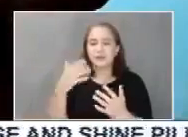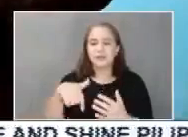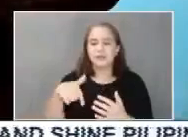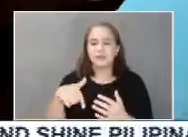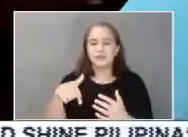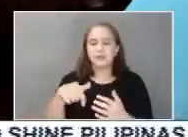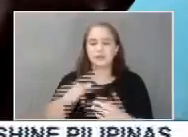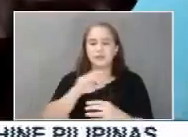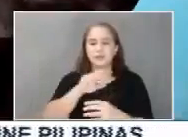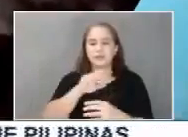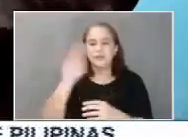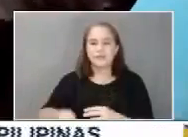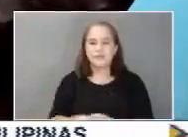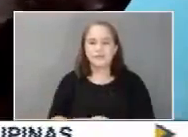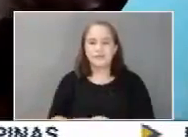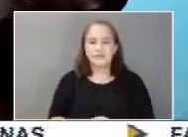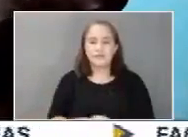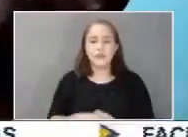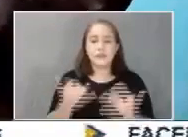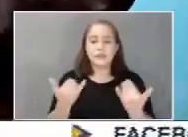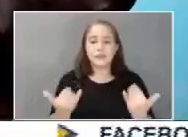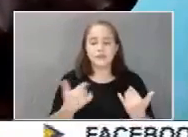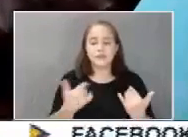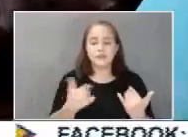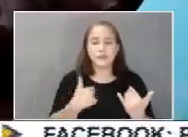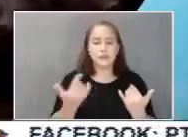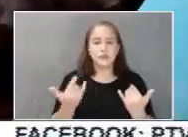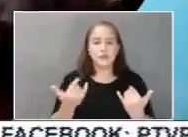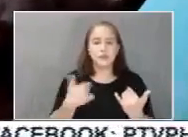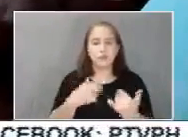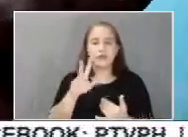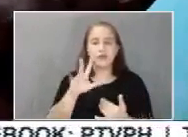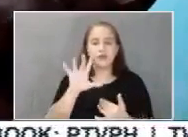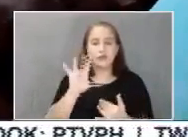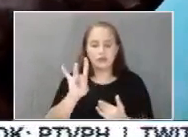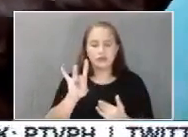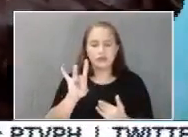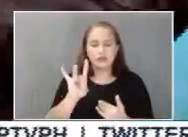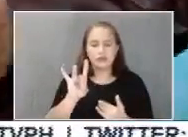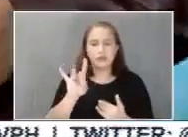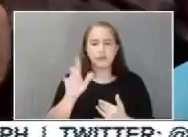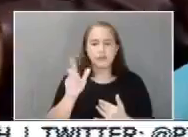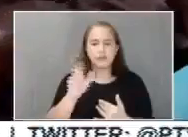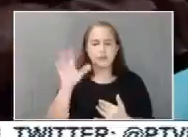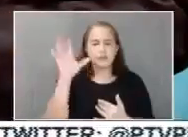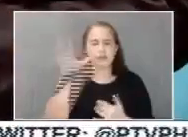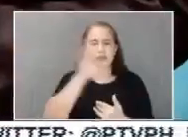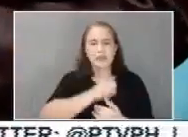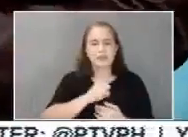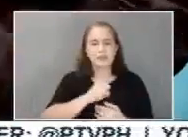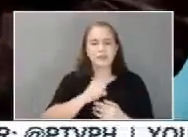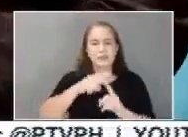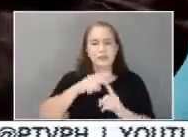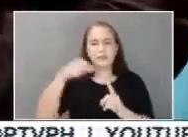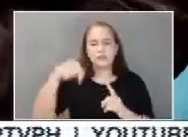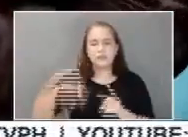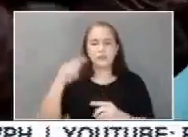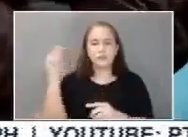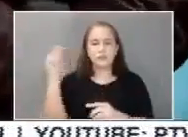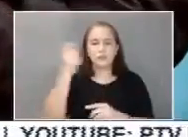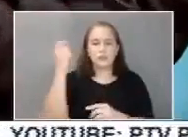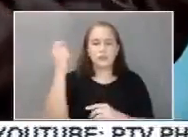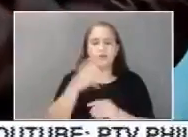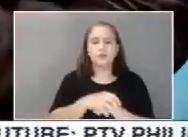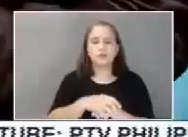gabi, dulot ng mga heavy to intense thunderstorms na dala nito. Nasa 32 degrees Celsius naman ang forecast maximum air temperature dito